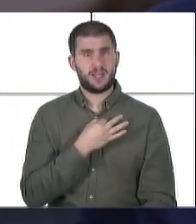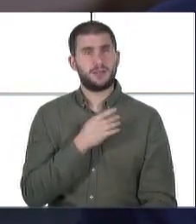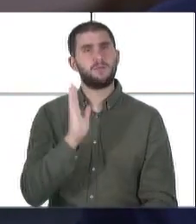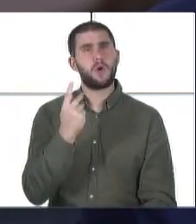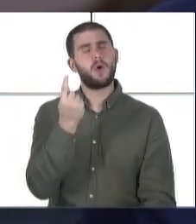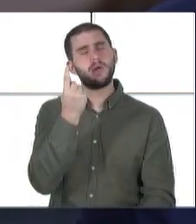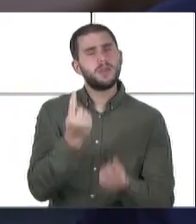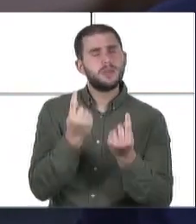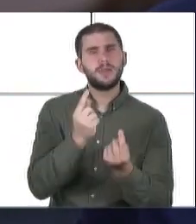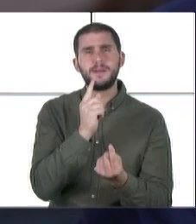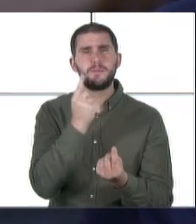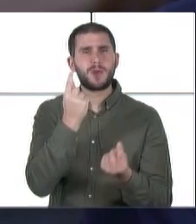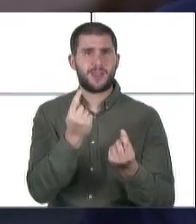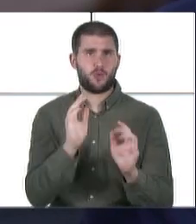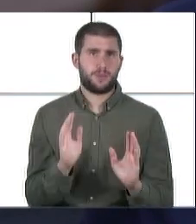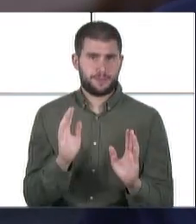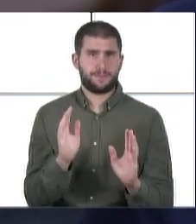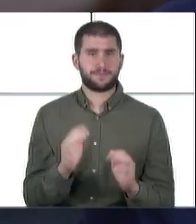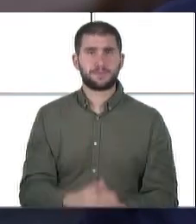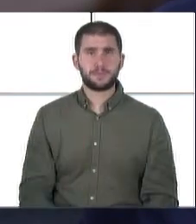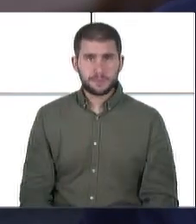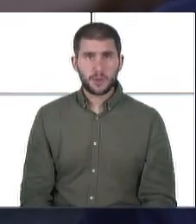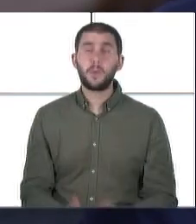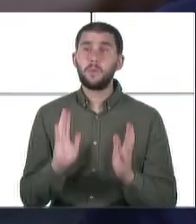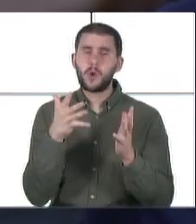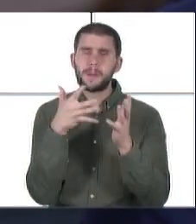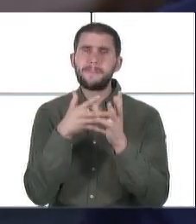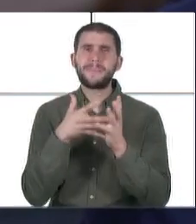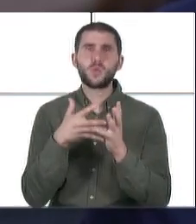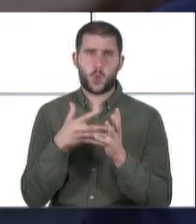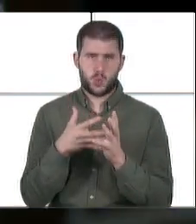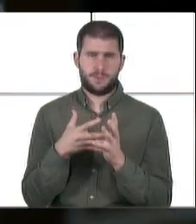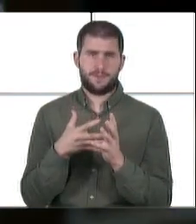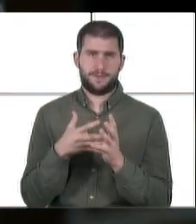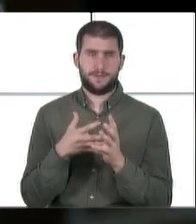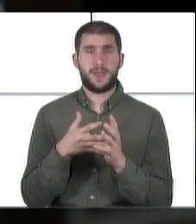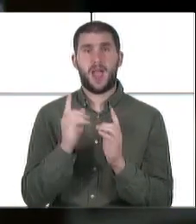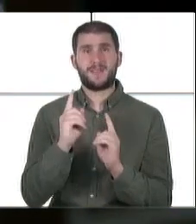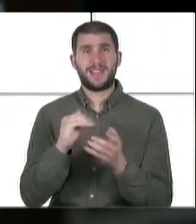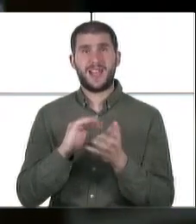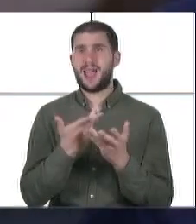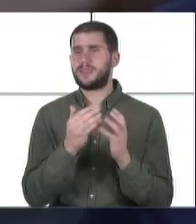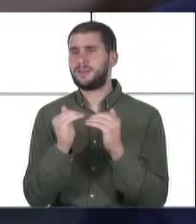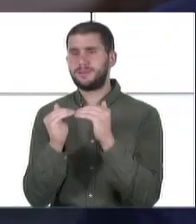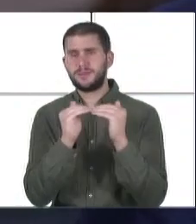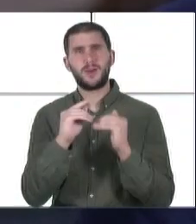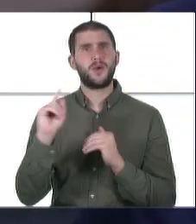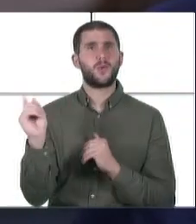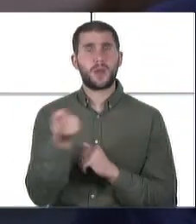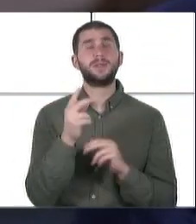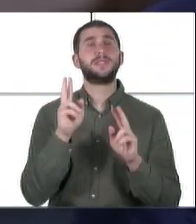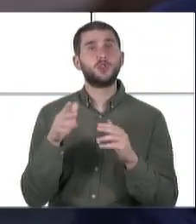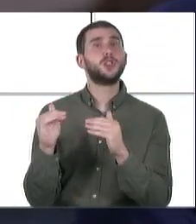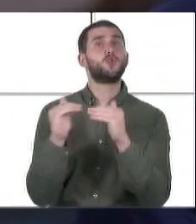ההתייחסויות שלי הן נורא מדודות. מאוד בדוקות. אבל אין איזה אישור קו בין כולכם?